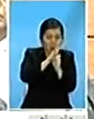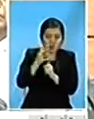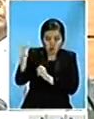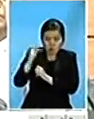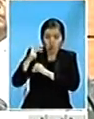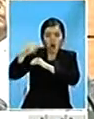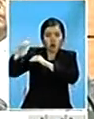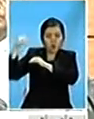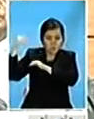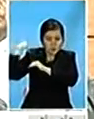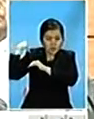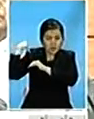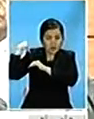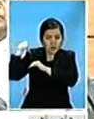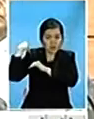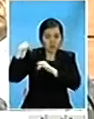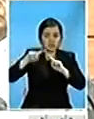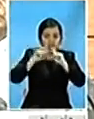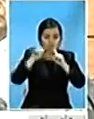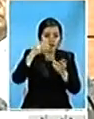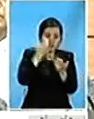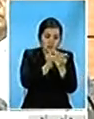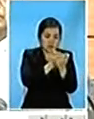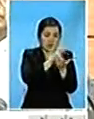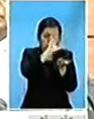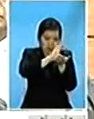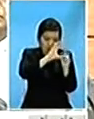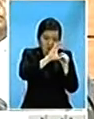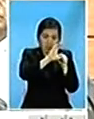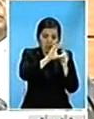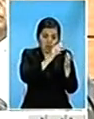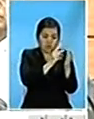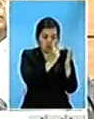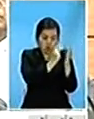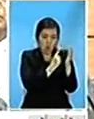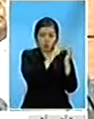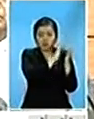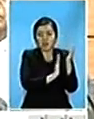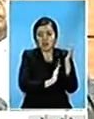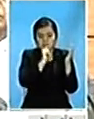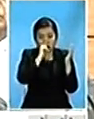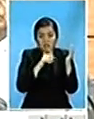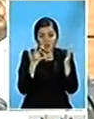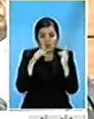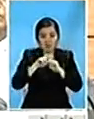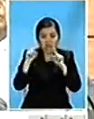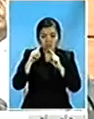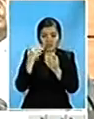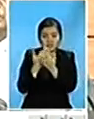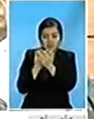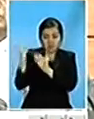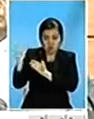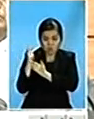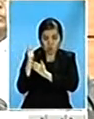าทไม่ยอมที่จะกู้ยืมภายในงบประมาณครับตรงนี้เนี่ยผมขอพูดประเด็นสุดท้ายเกี่ยวกับเรื่องนี้นะครับเพื่อความชัดเจ